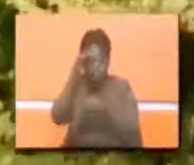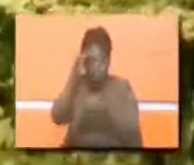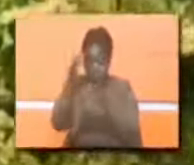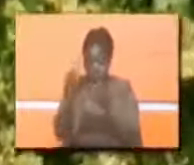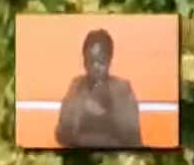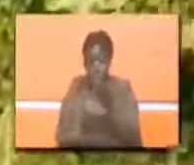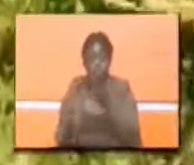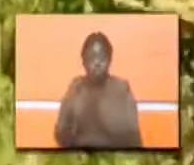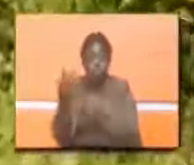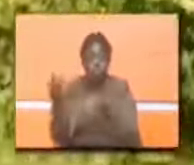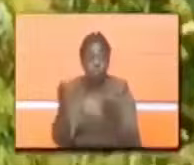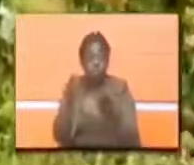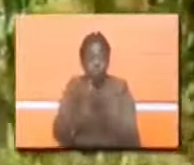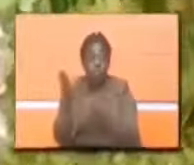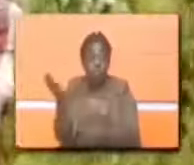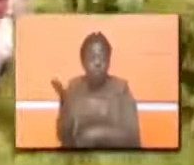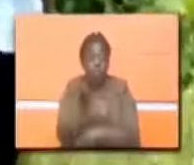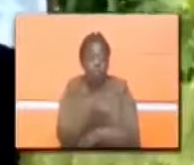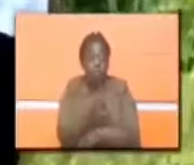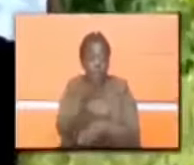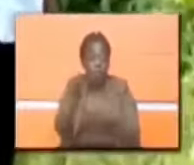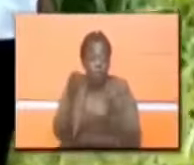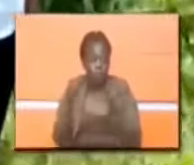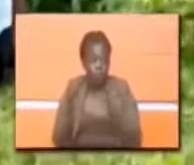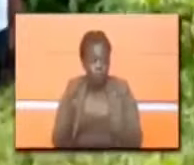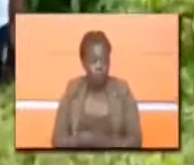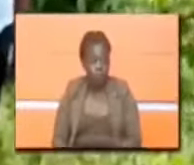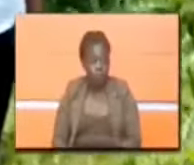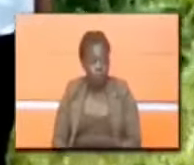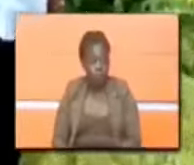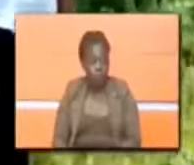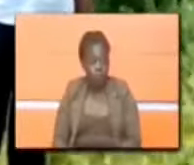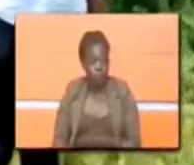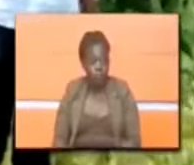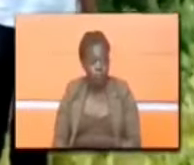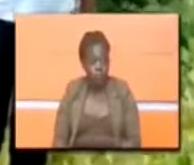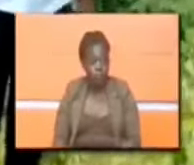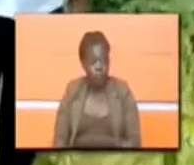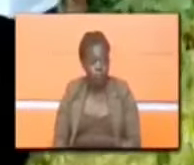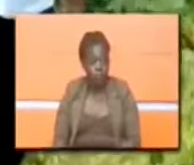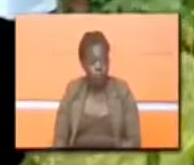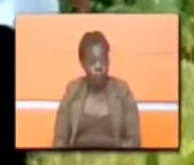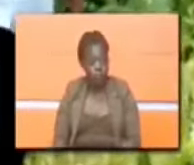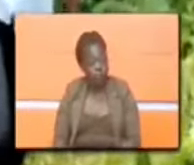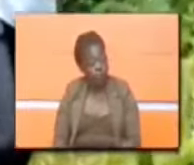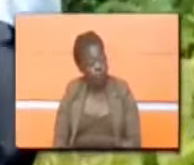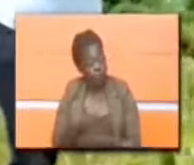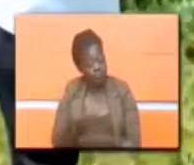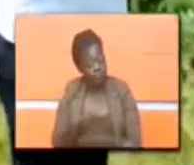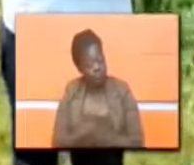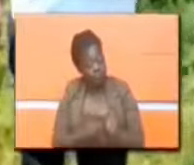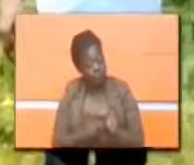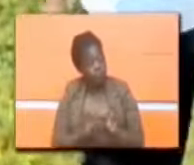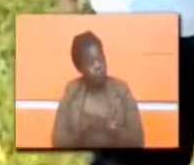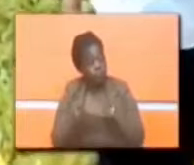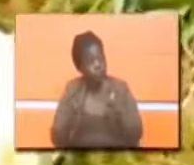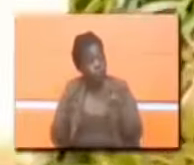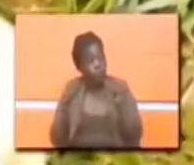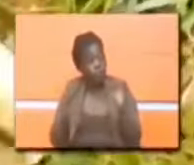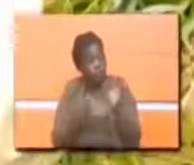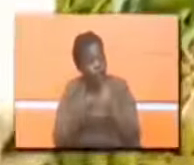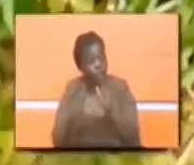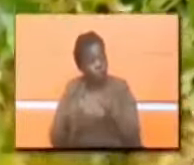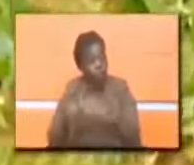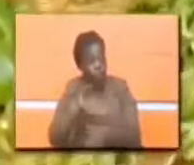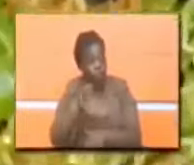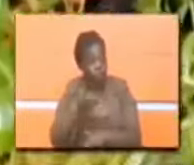bibira gye babadde batereka amajambiya n'ebirala. Zirwa biri mukano gendo tulage jangu